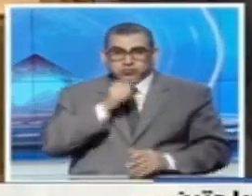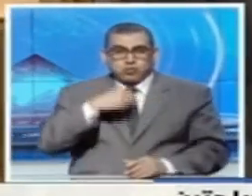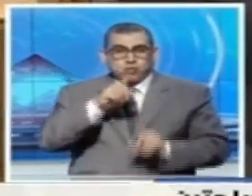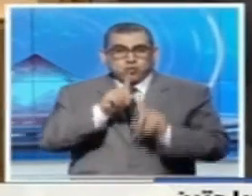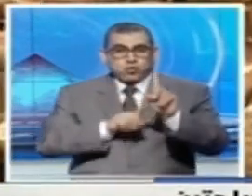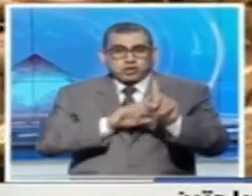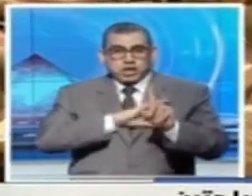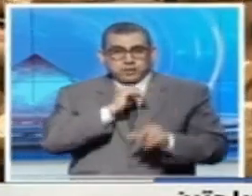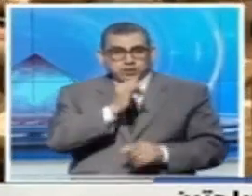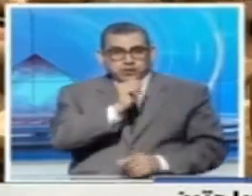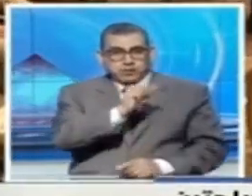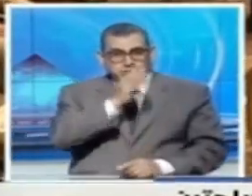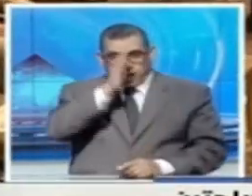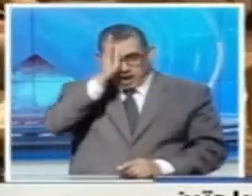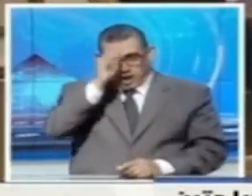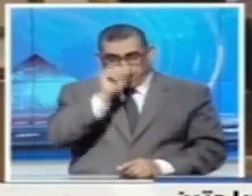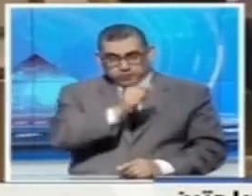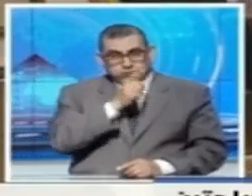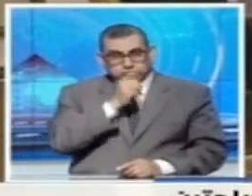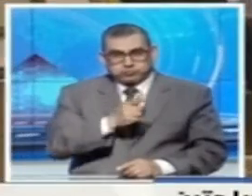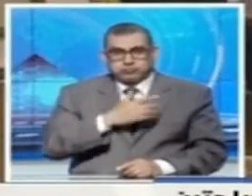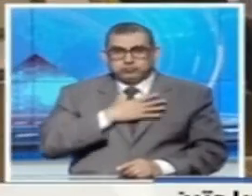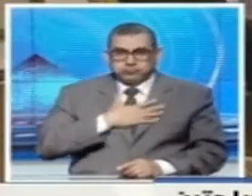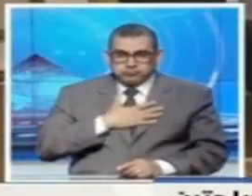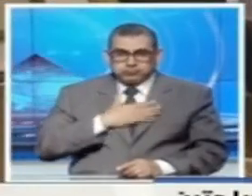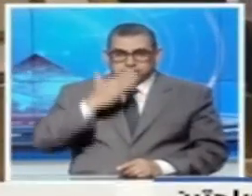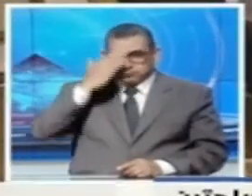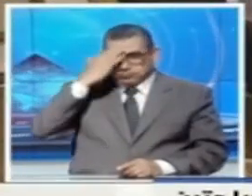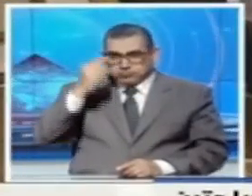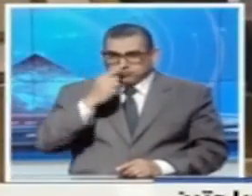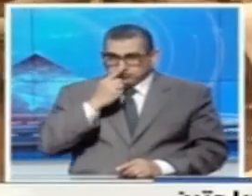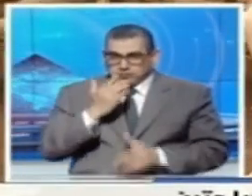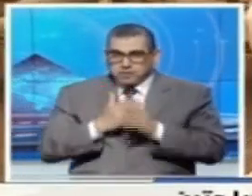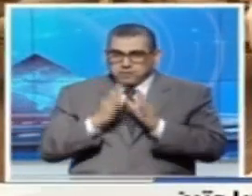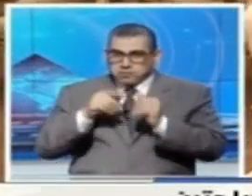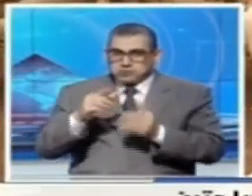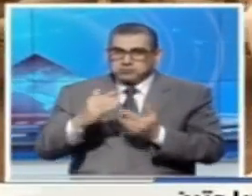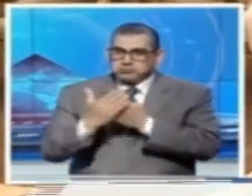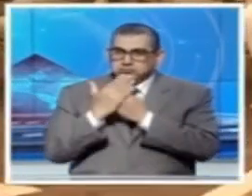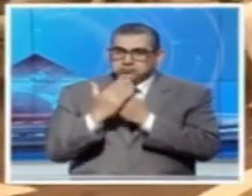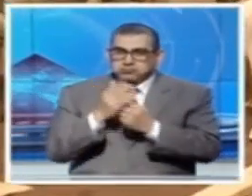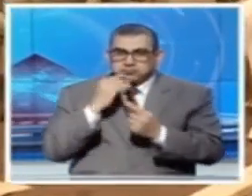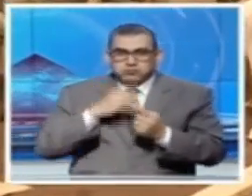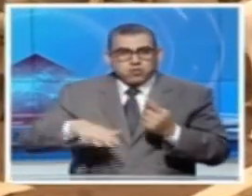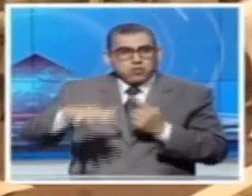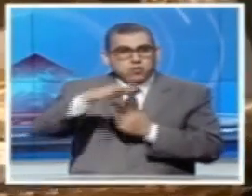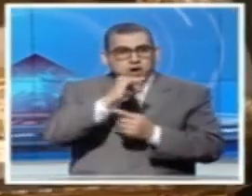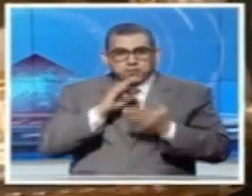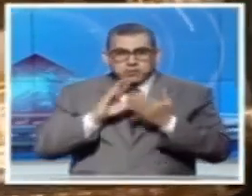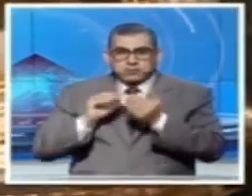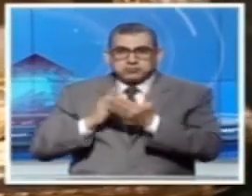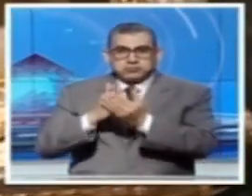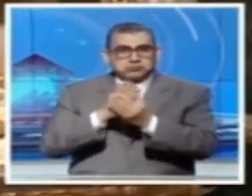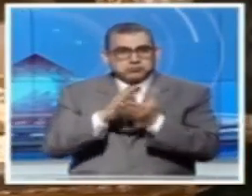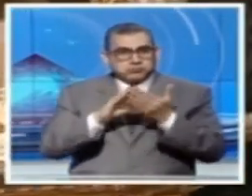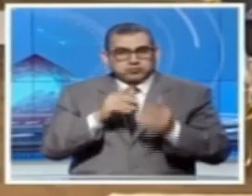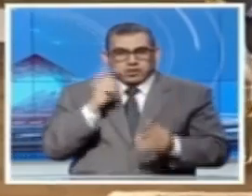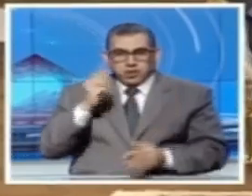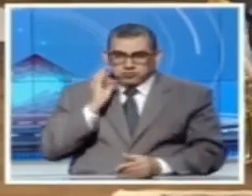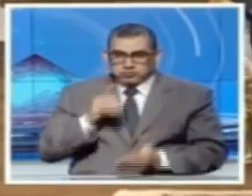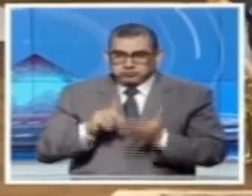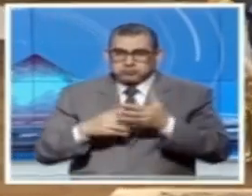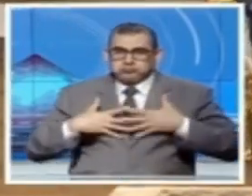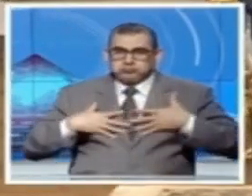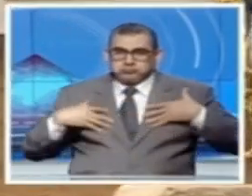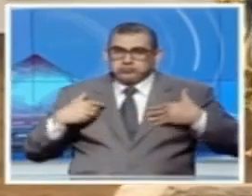أعرب وزير دفاع جمهورية العراق عن تقديره لجهود مصر الداعمة في محيطها الإقليمي والدولي، متطلعا